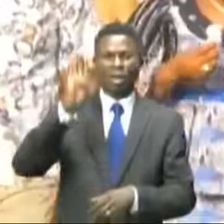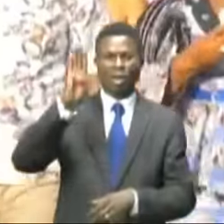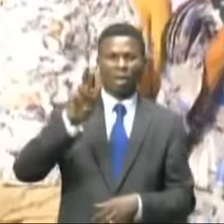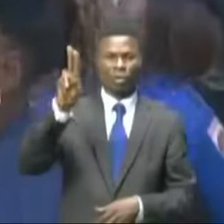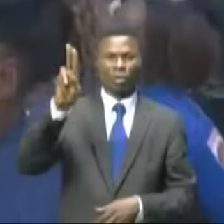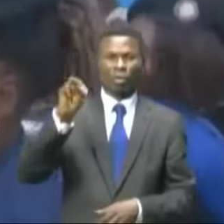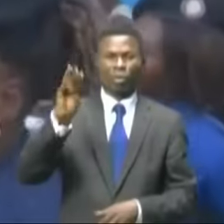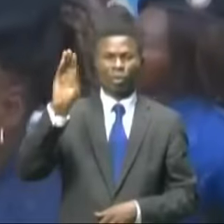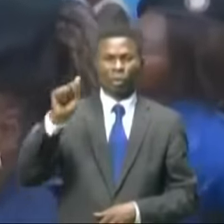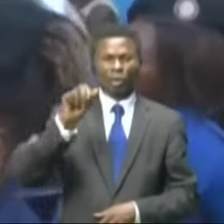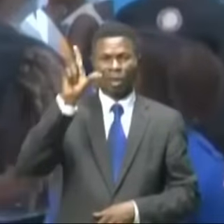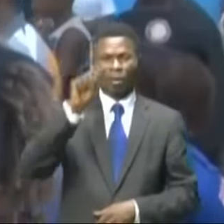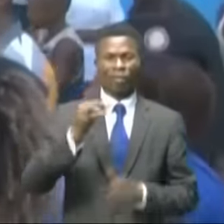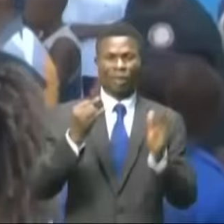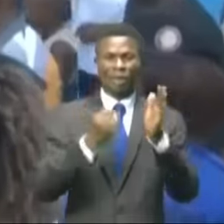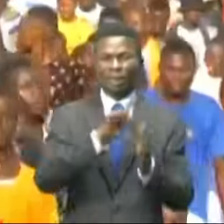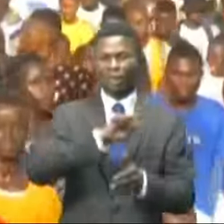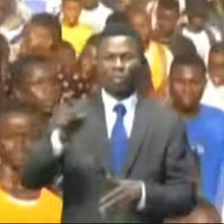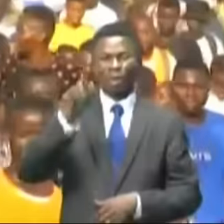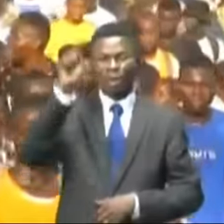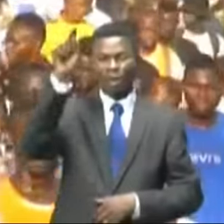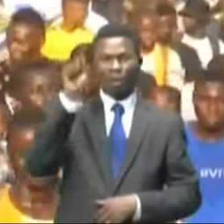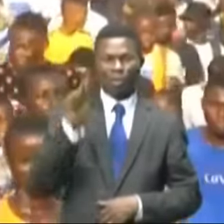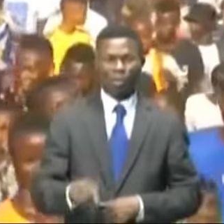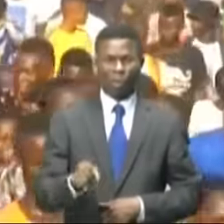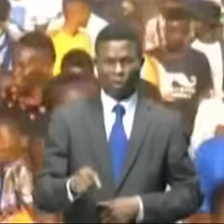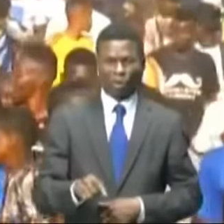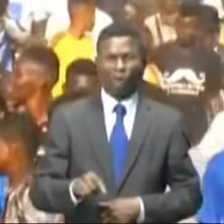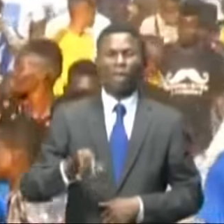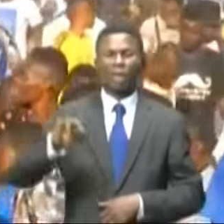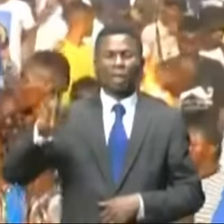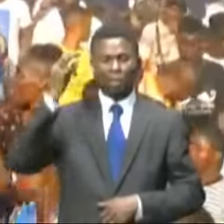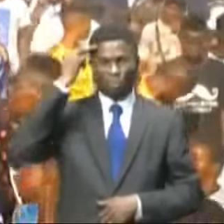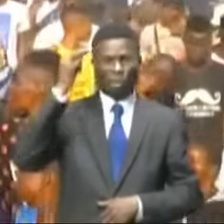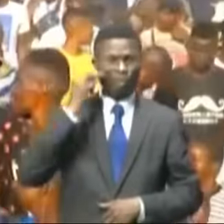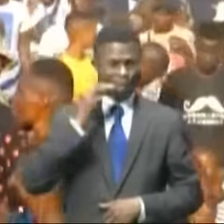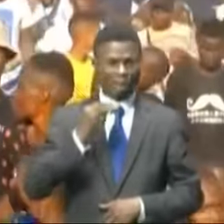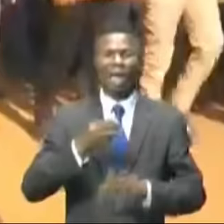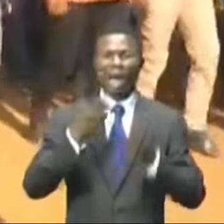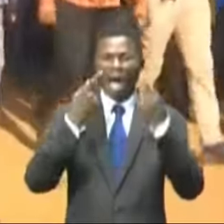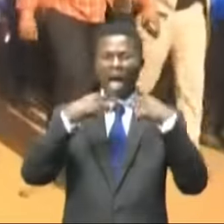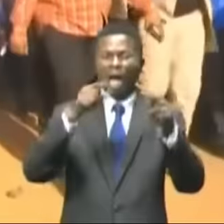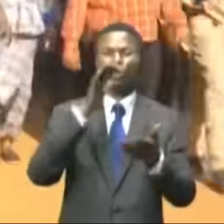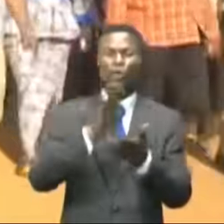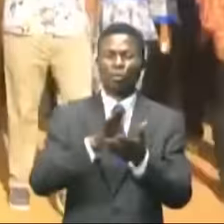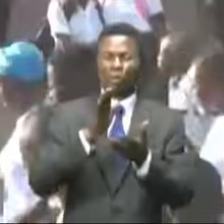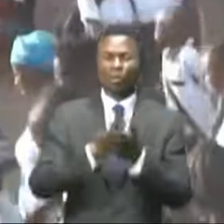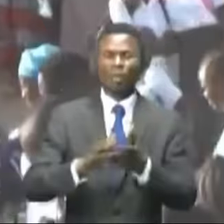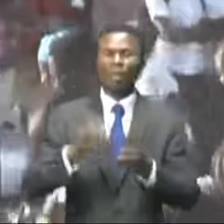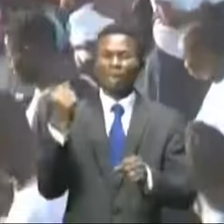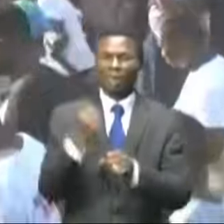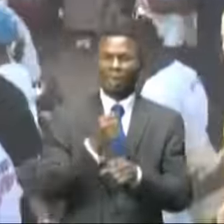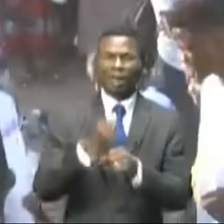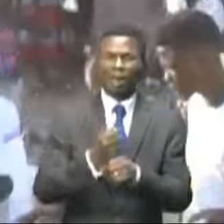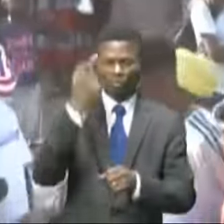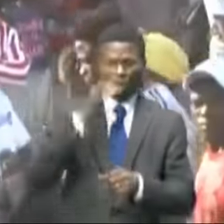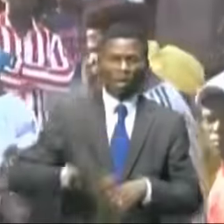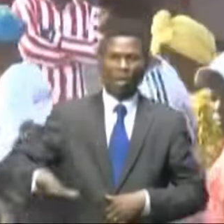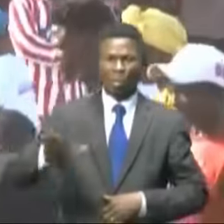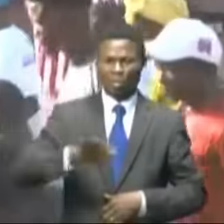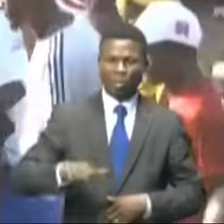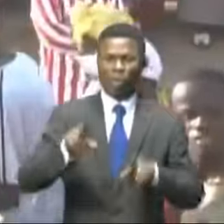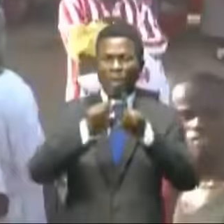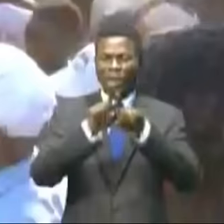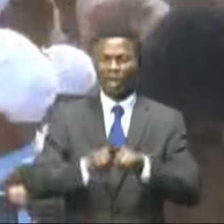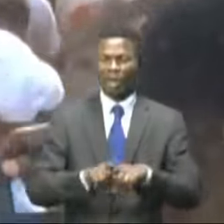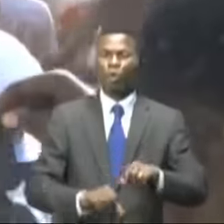un peu plus de 26 000 voix, Jean-Pierre Liaou figure dans le cercle de 20 meilleurs élus de la République. Reconnaissons, l'élu de Bumba a témoigné